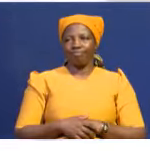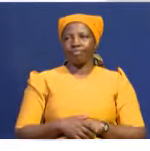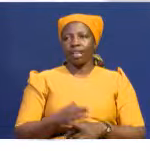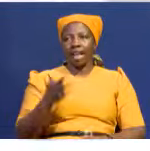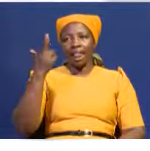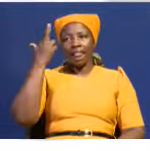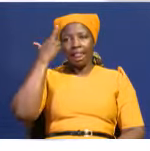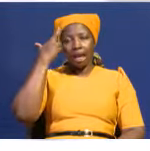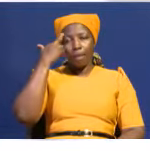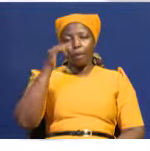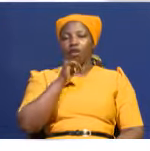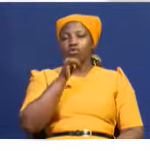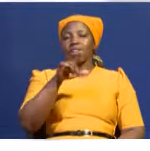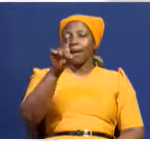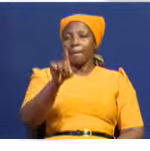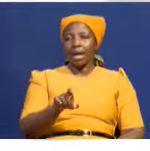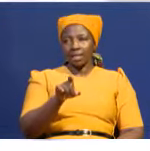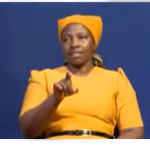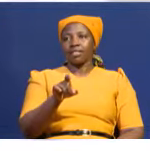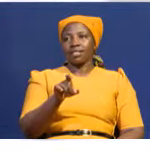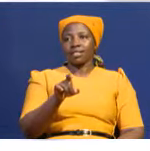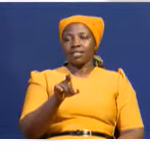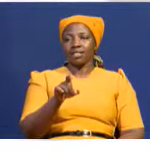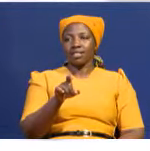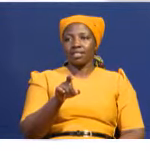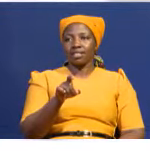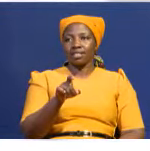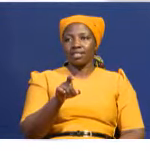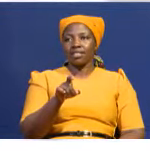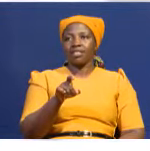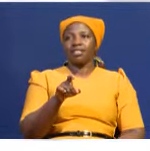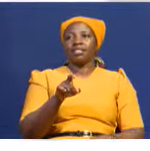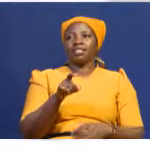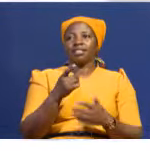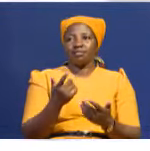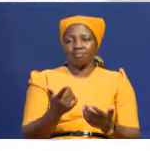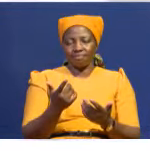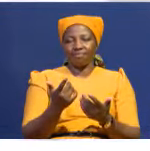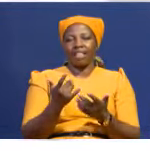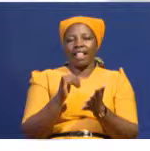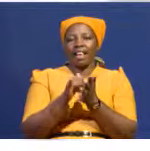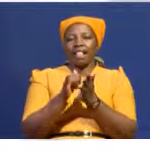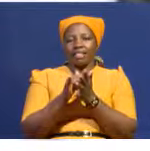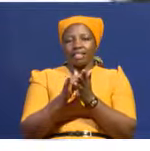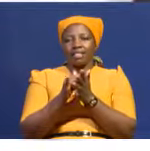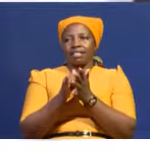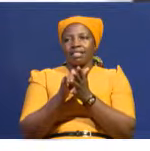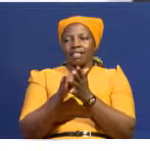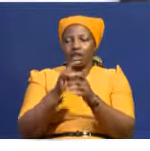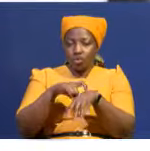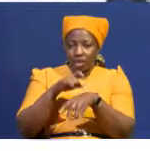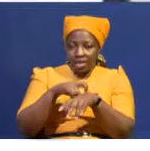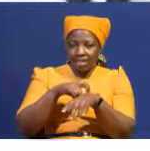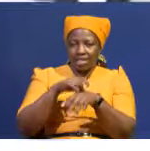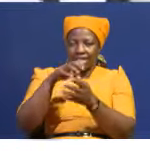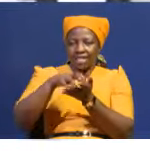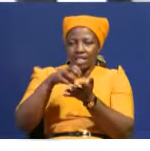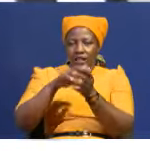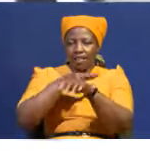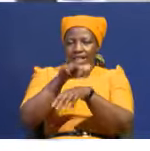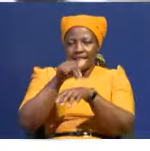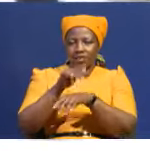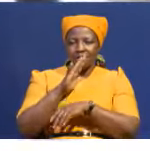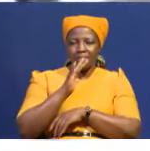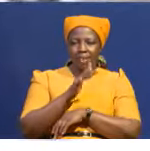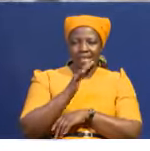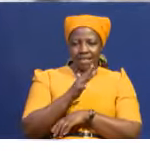lazima iwe ni hapo, ni the state of the nation address ndipo rais anaweza kuingia kuzungumza na wananchi katika bunge la taifa. Kuna masuala ama kuna nyakati tofauti